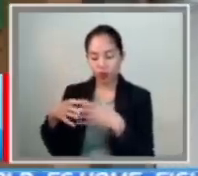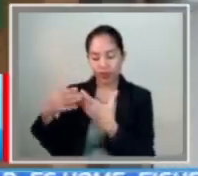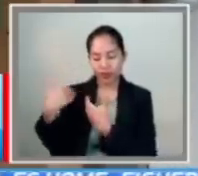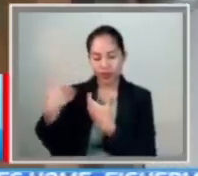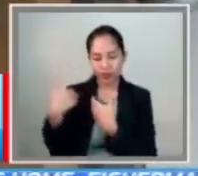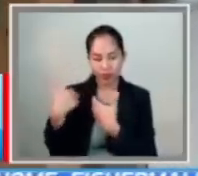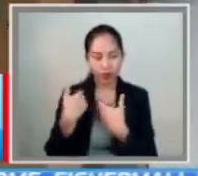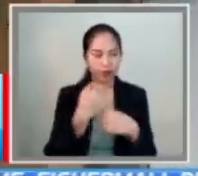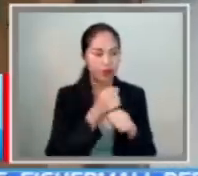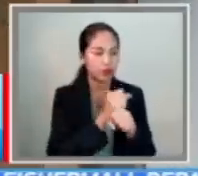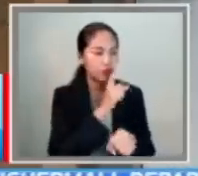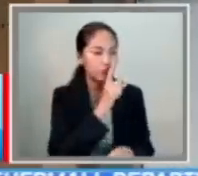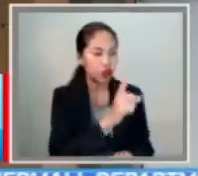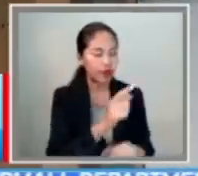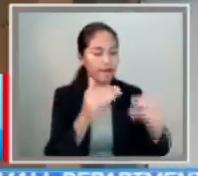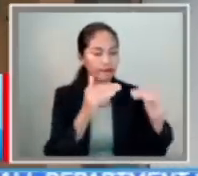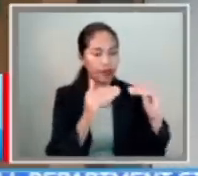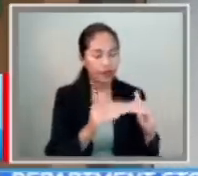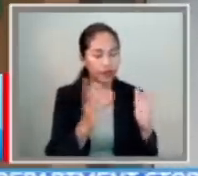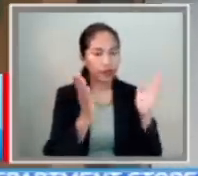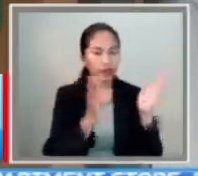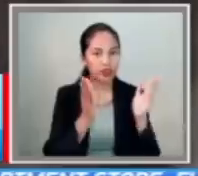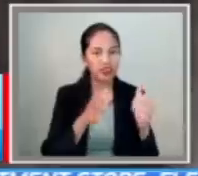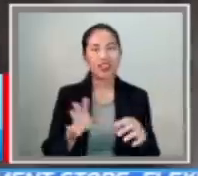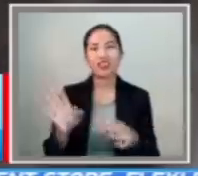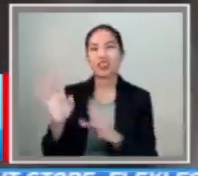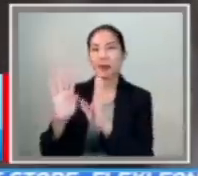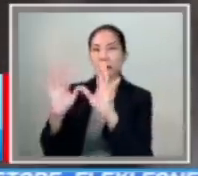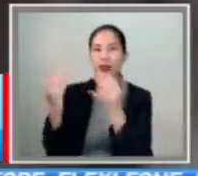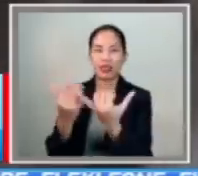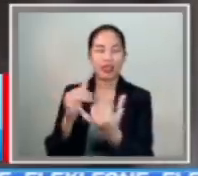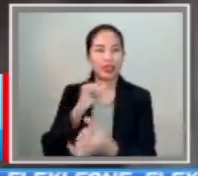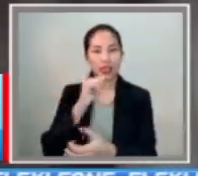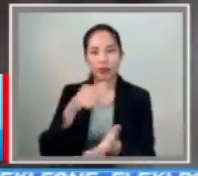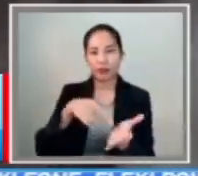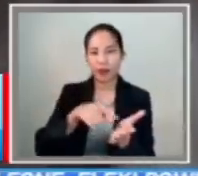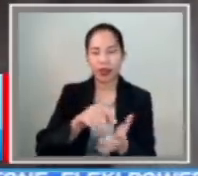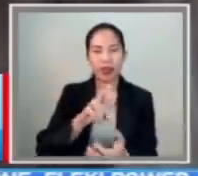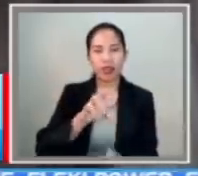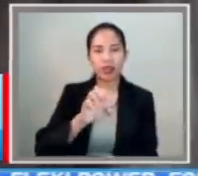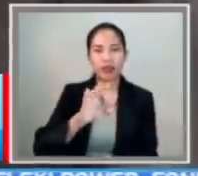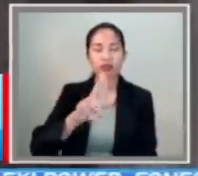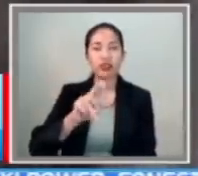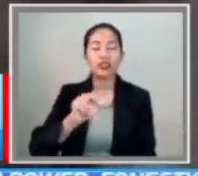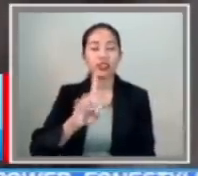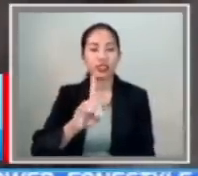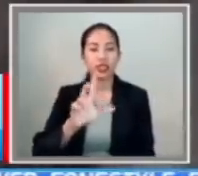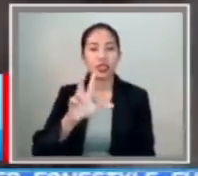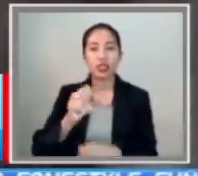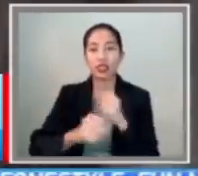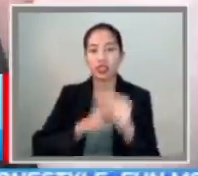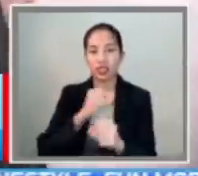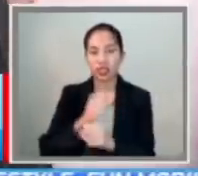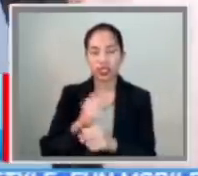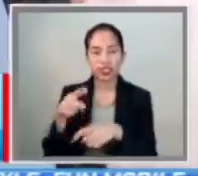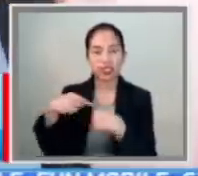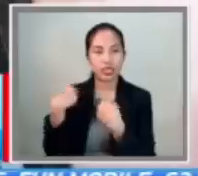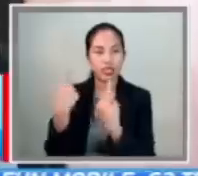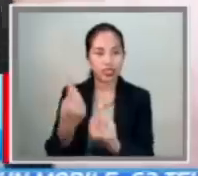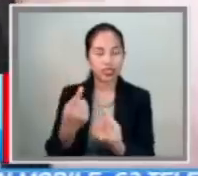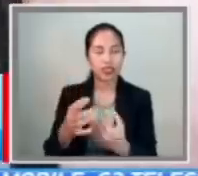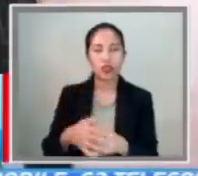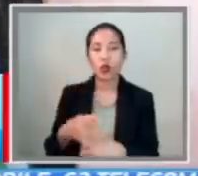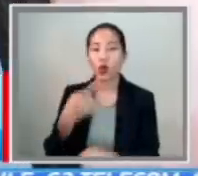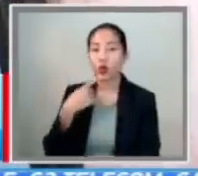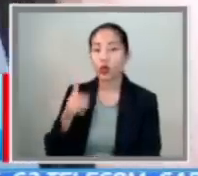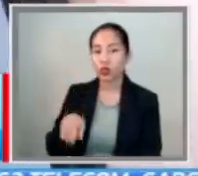customer, nabigo ang kumpanya na mag-refund 3 taon mula nang ilabas ang reimbursement order. Nito pong Pebrero,